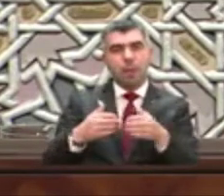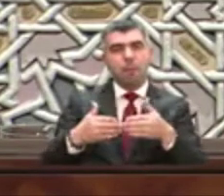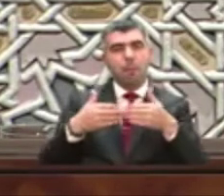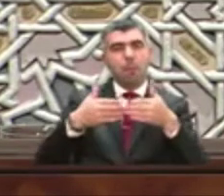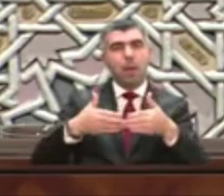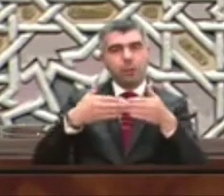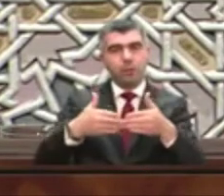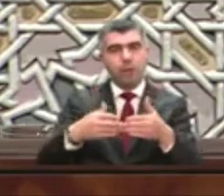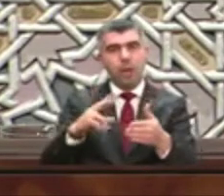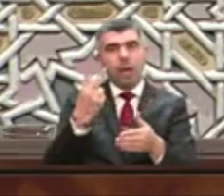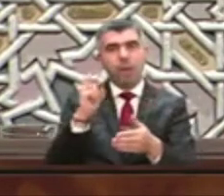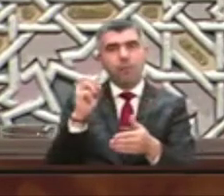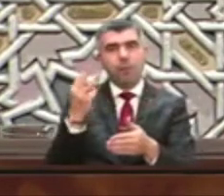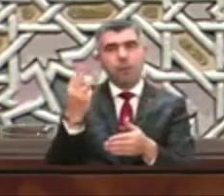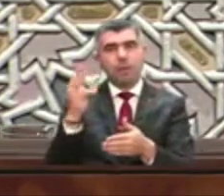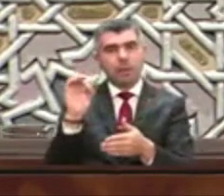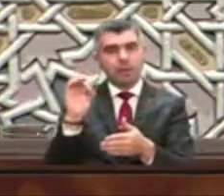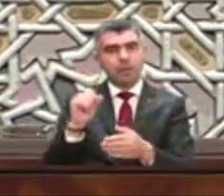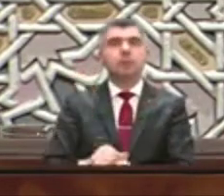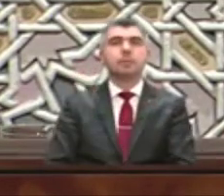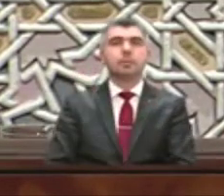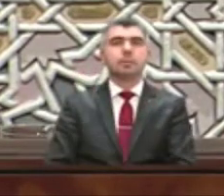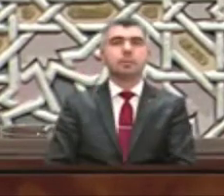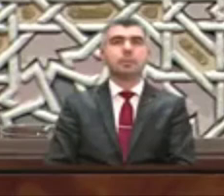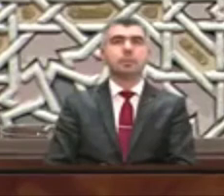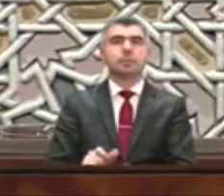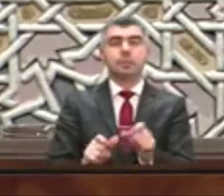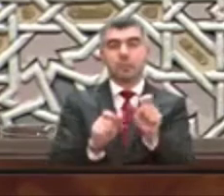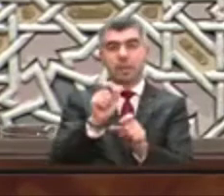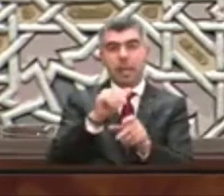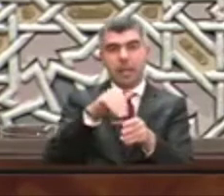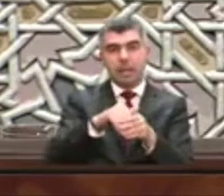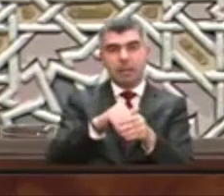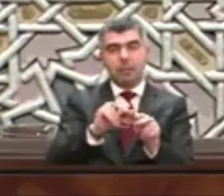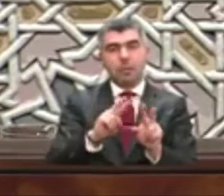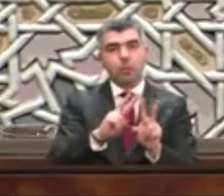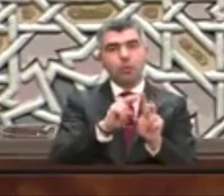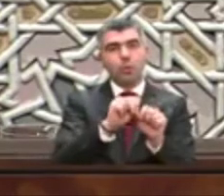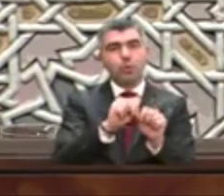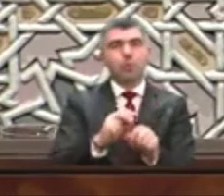2030 للسيدات والسادة النواب المحترمين من الفريق الدستوري